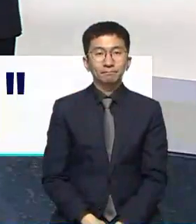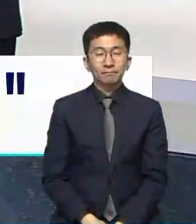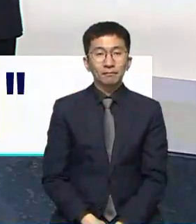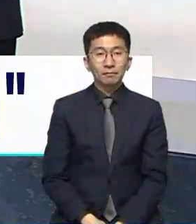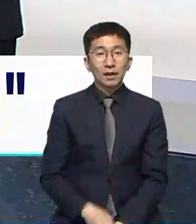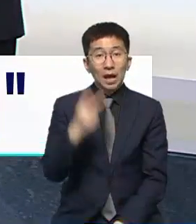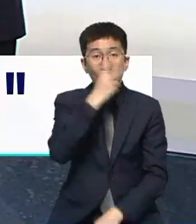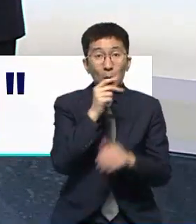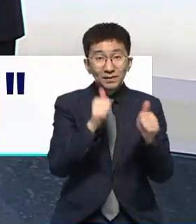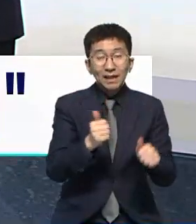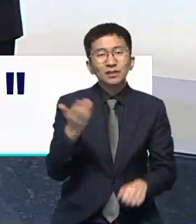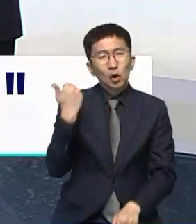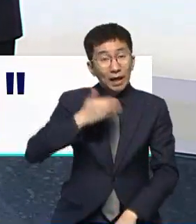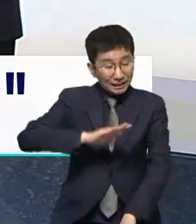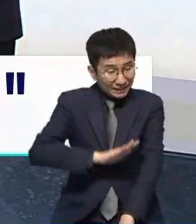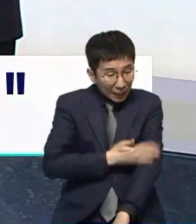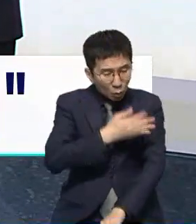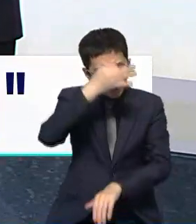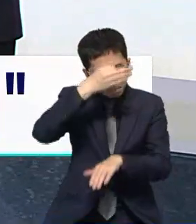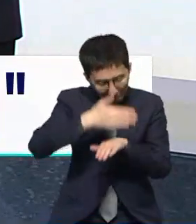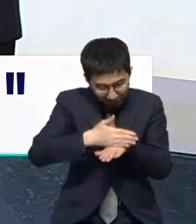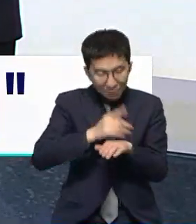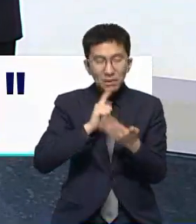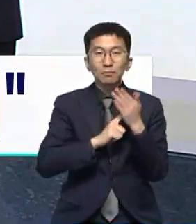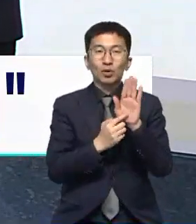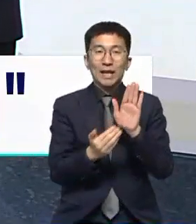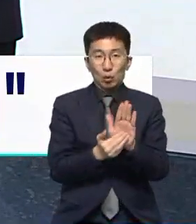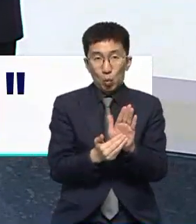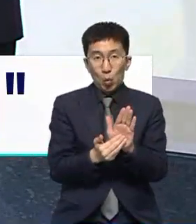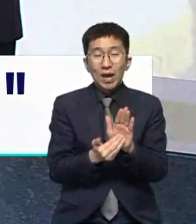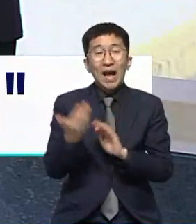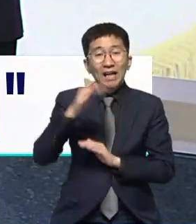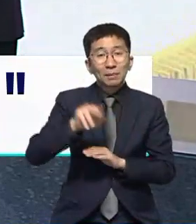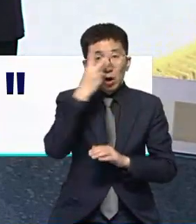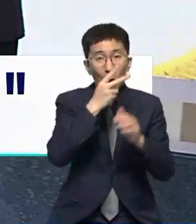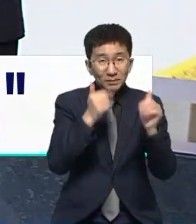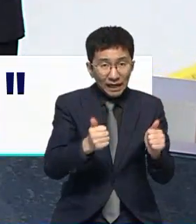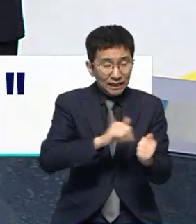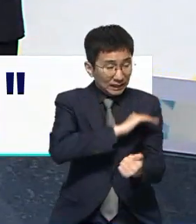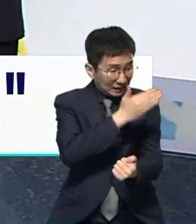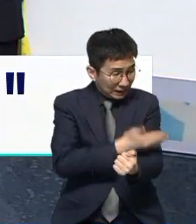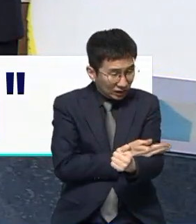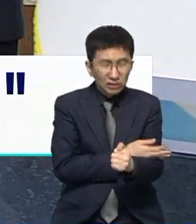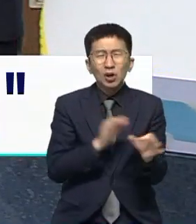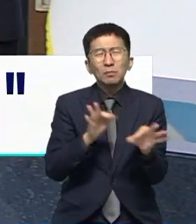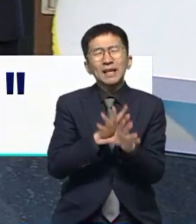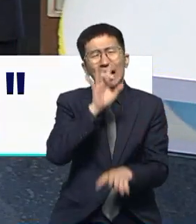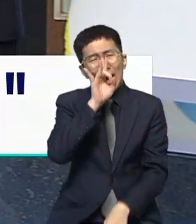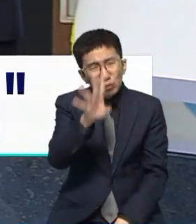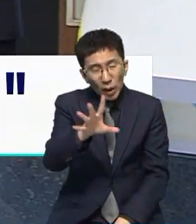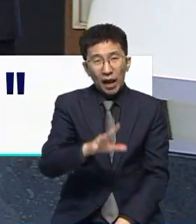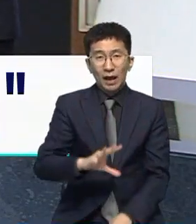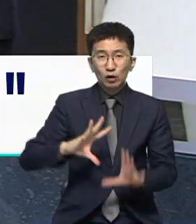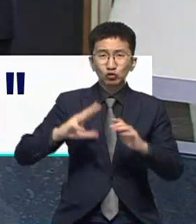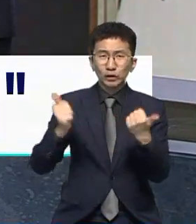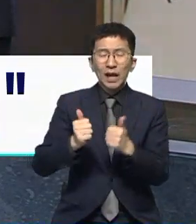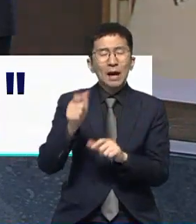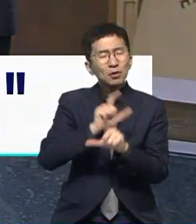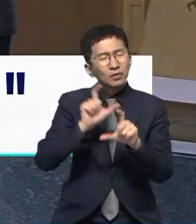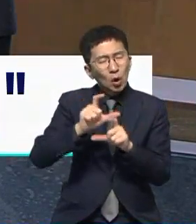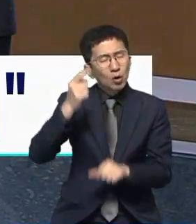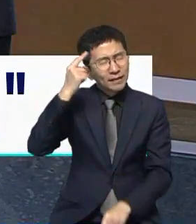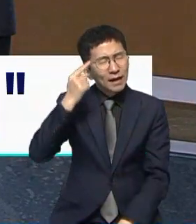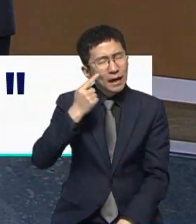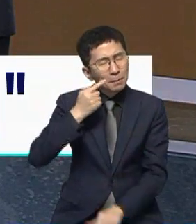이어서 검찰은 과거의 잘못을 사과한다면서 그래도 검찰의 본질적인 기능을 없애서는 안 된다며 국회가 다시